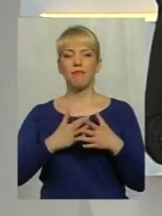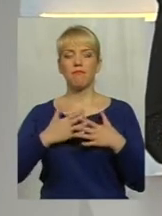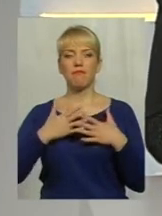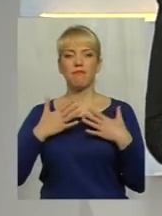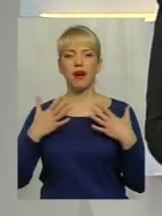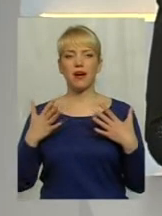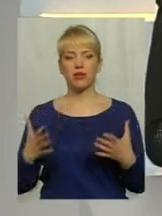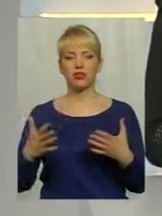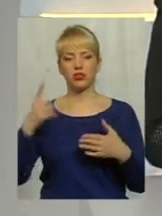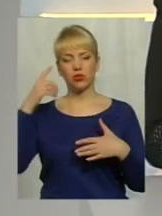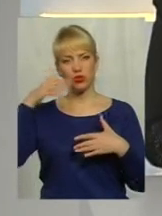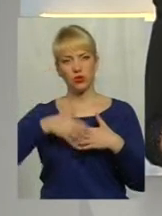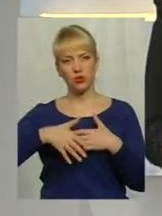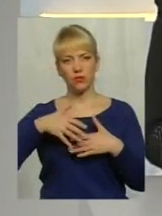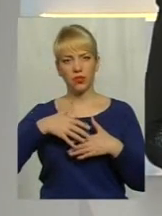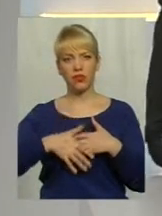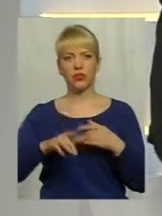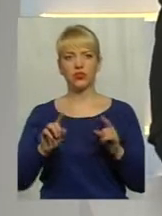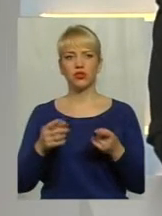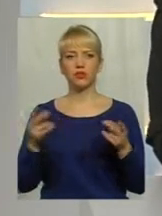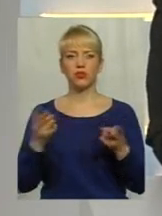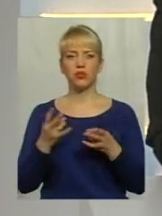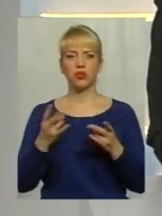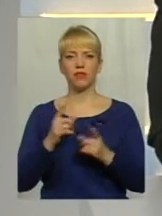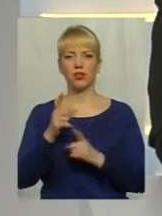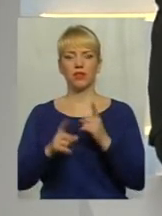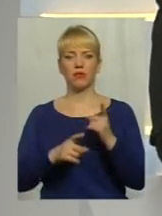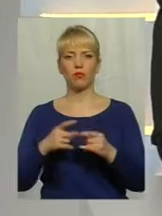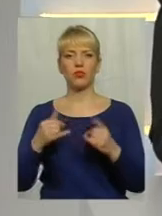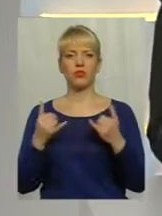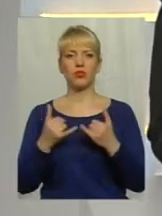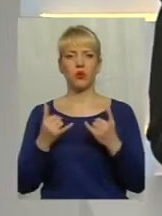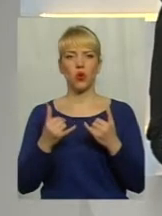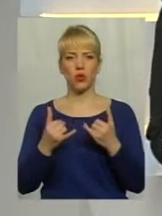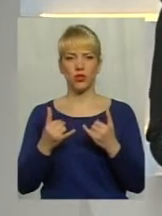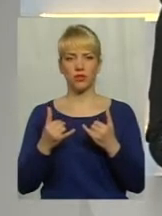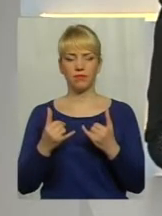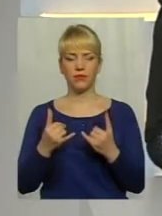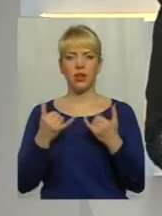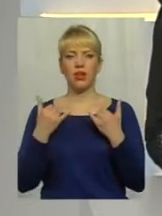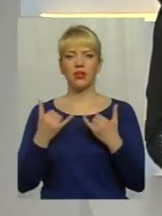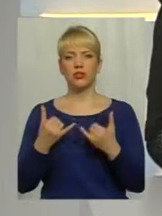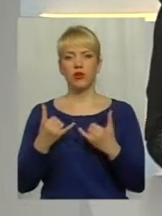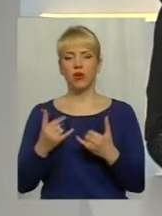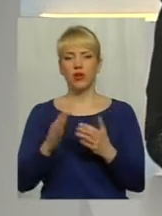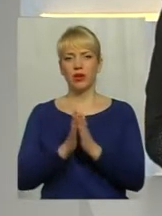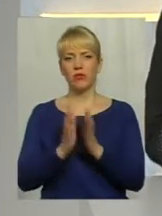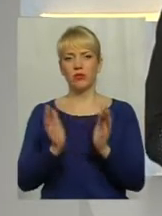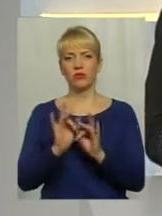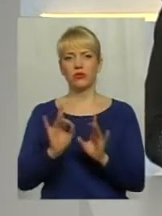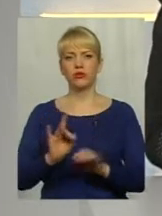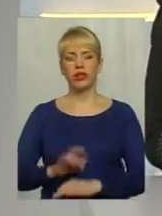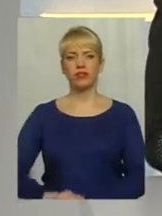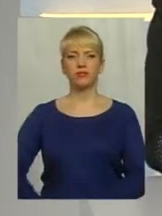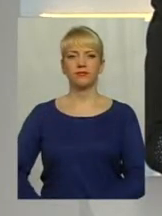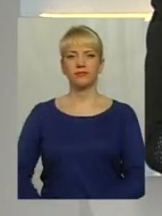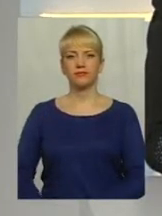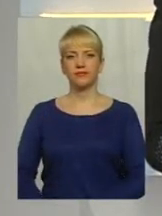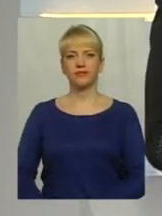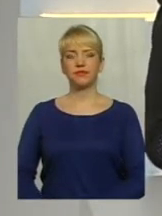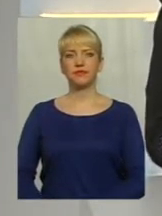зрозуміліше, чому потрібна реформація сьогодні. Отож, прошу у сюжет, а потім ми поговоримо про